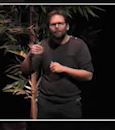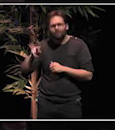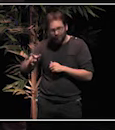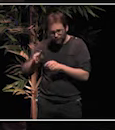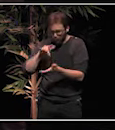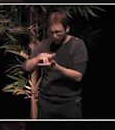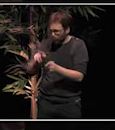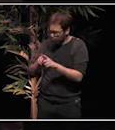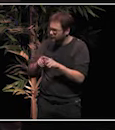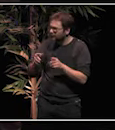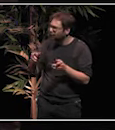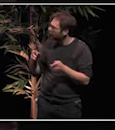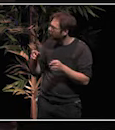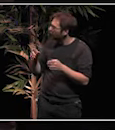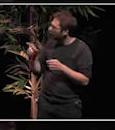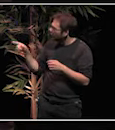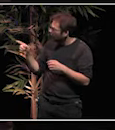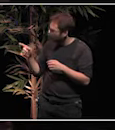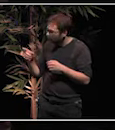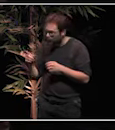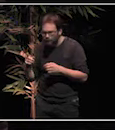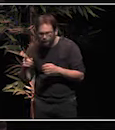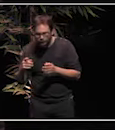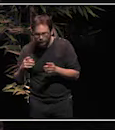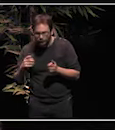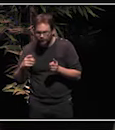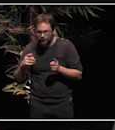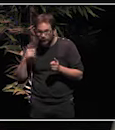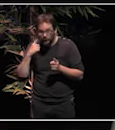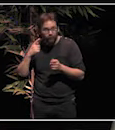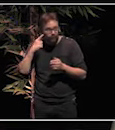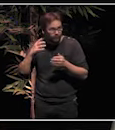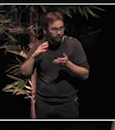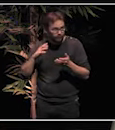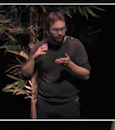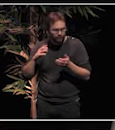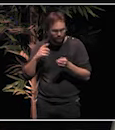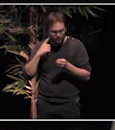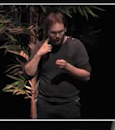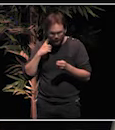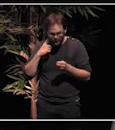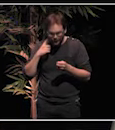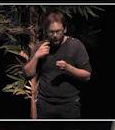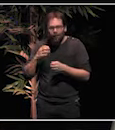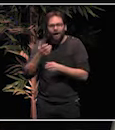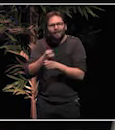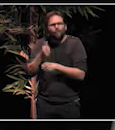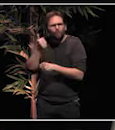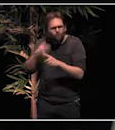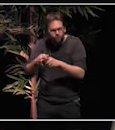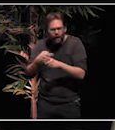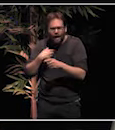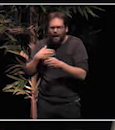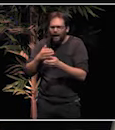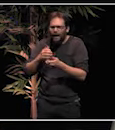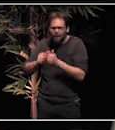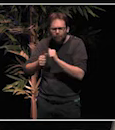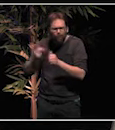avec les mêmes résultats que toi, mais j'ai couru cette épreuve assez magique. Et je me suis risqué, effectivement, une fois sur une épreuve encore plus longue, qui est